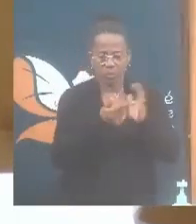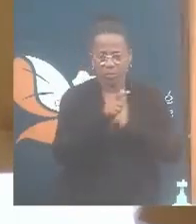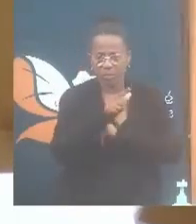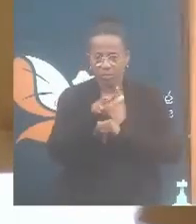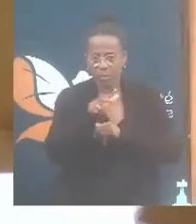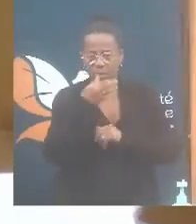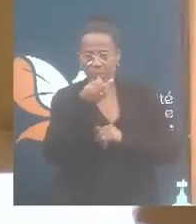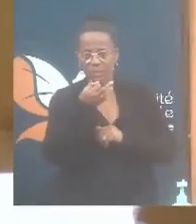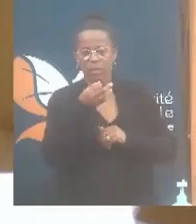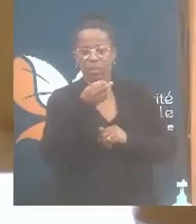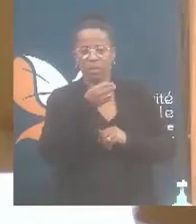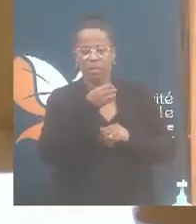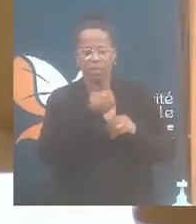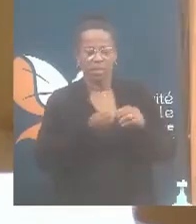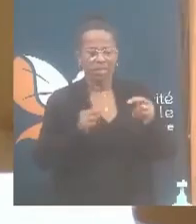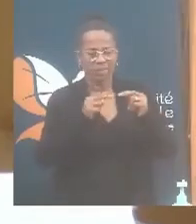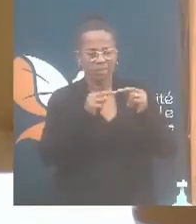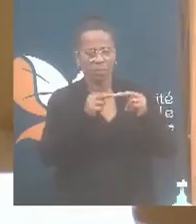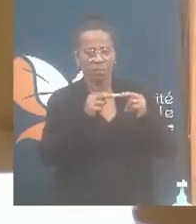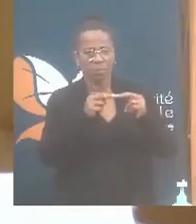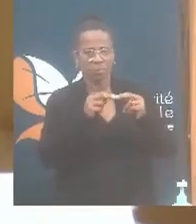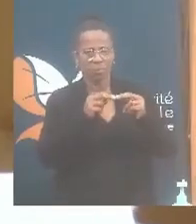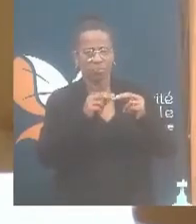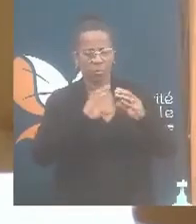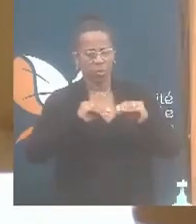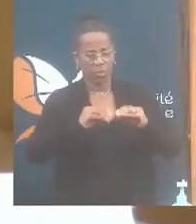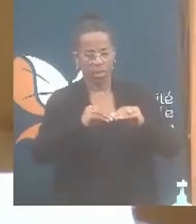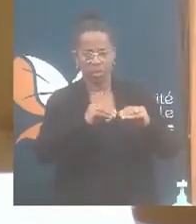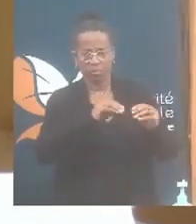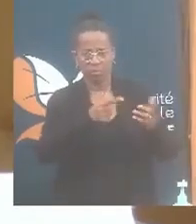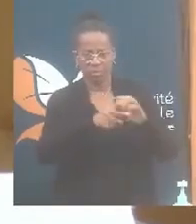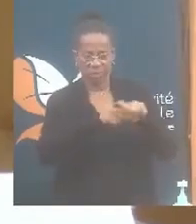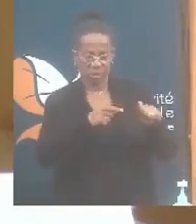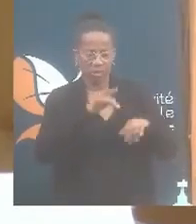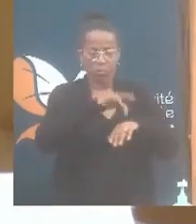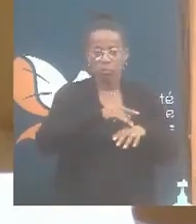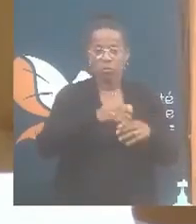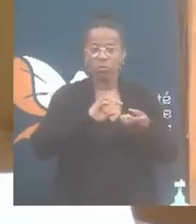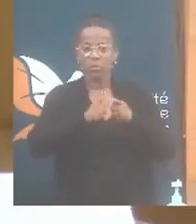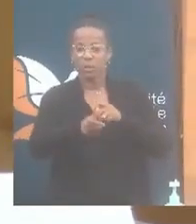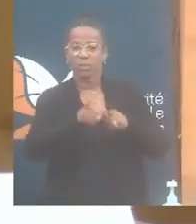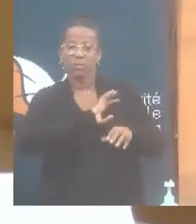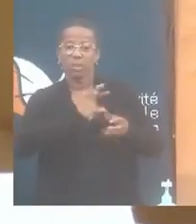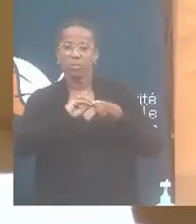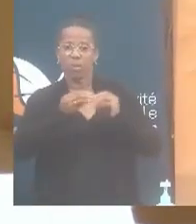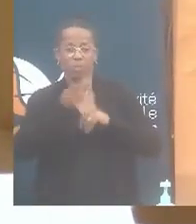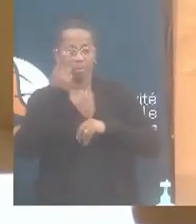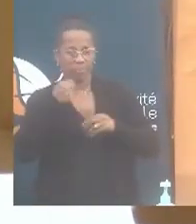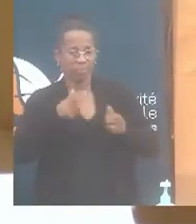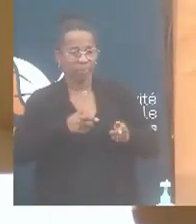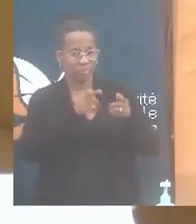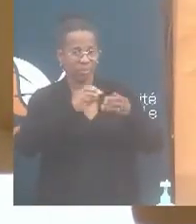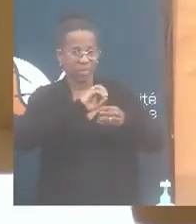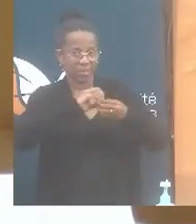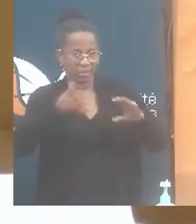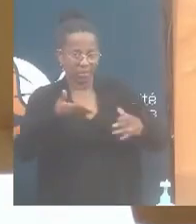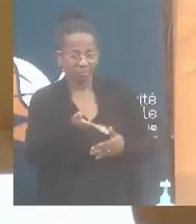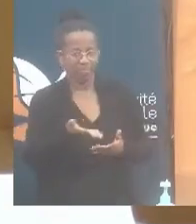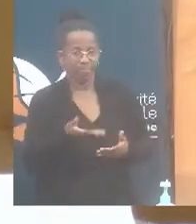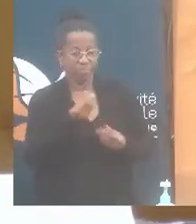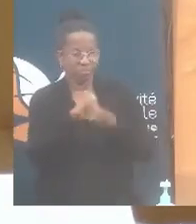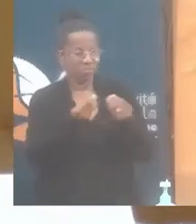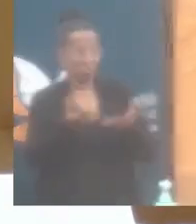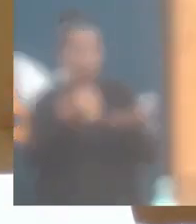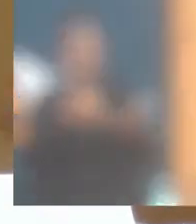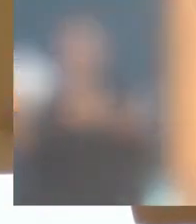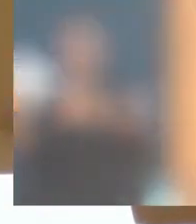niveau de réalisation a été impacté par la cyberattaque qui a lourdement affecté l'activité. Je me